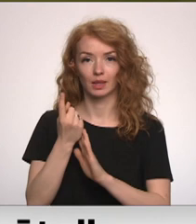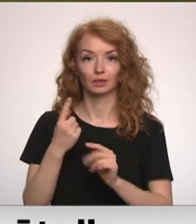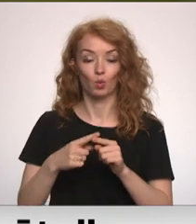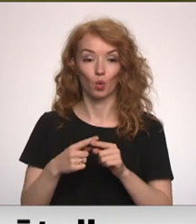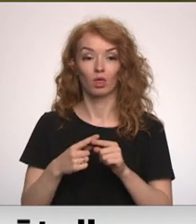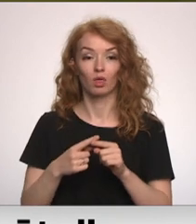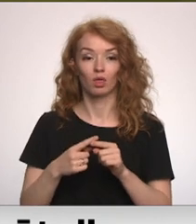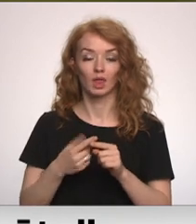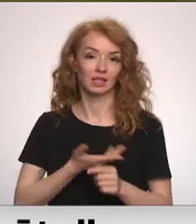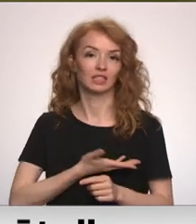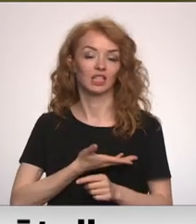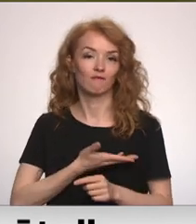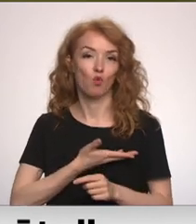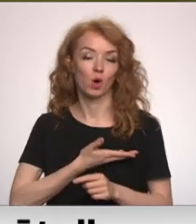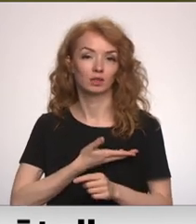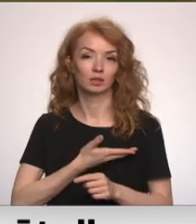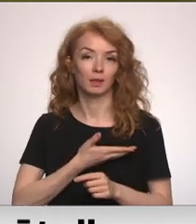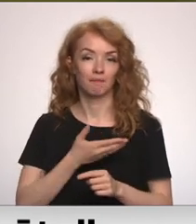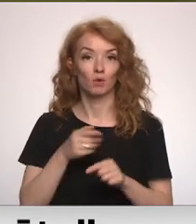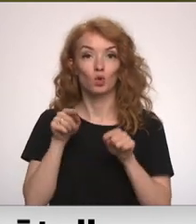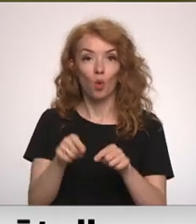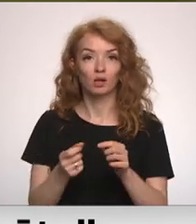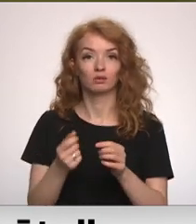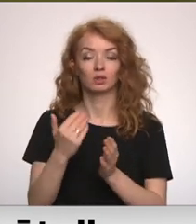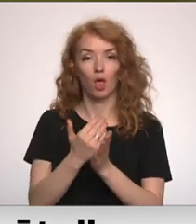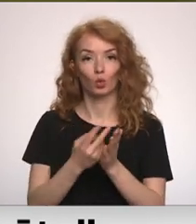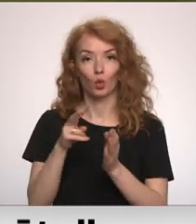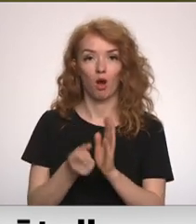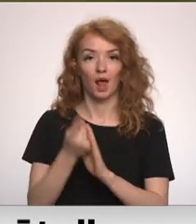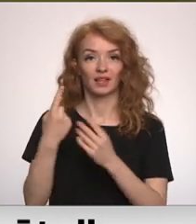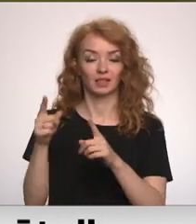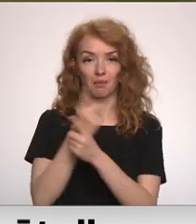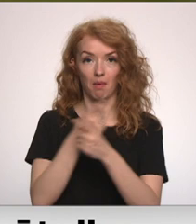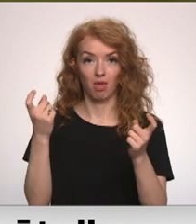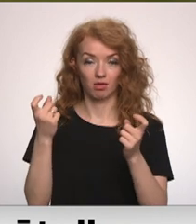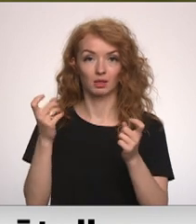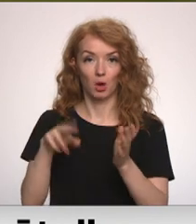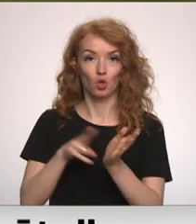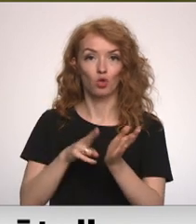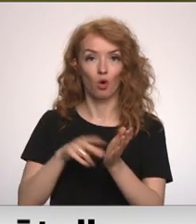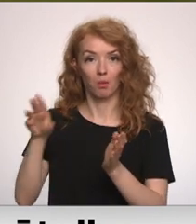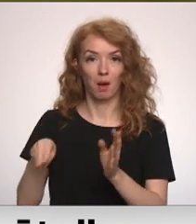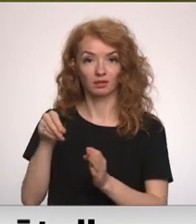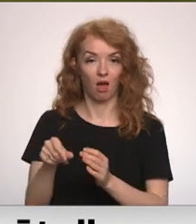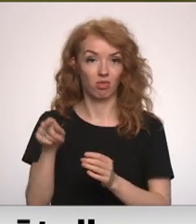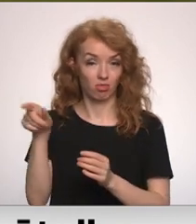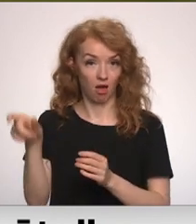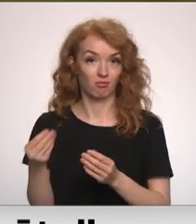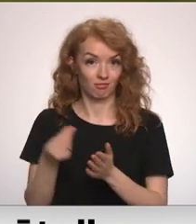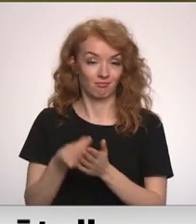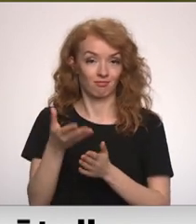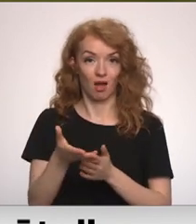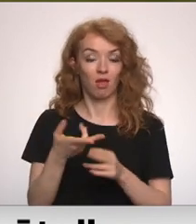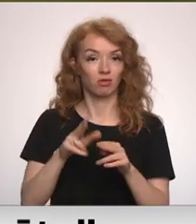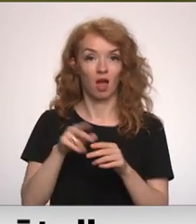tikai dzīvosim uz saturu, kur rada cits mēdījs, pa nodokļu maksātāju naudu, tad es atvainojos, komercmediji vairāk